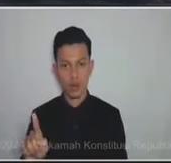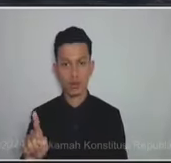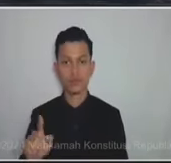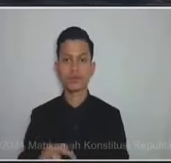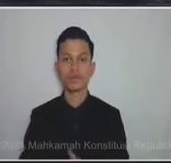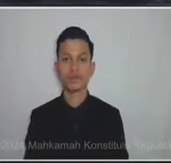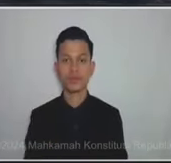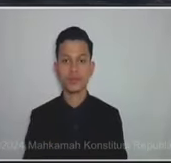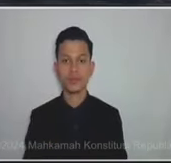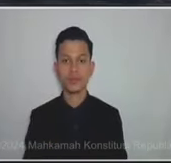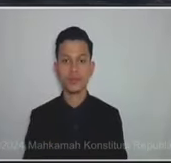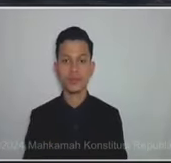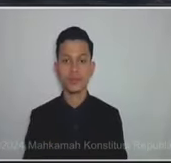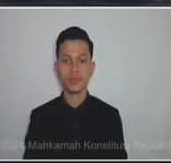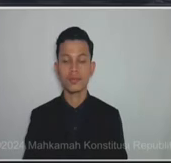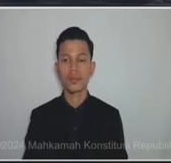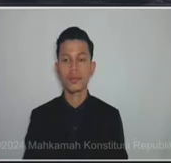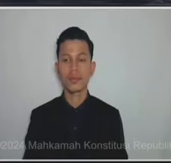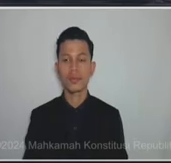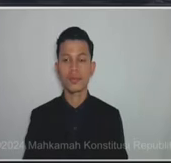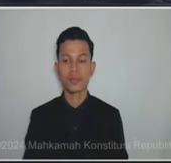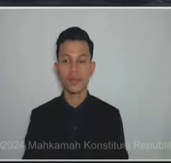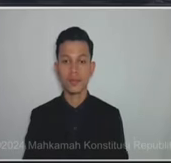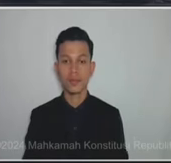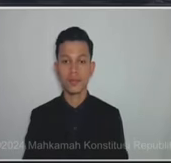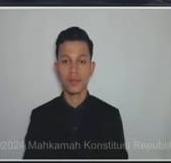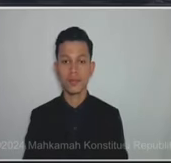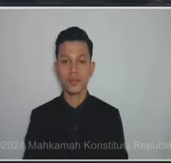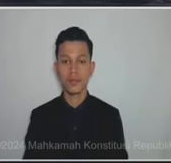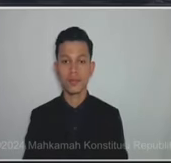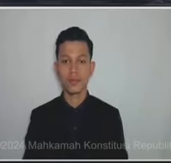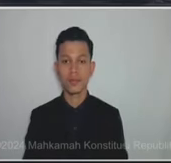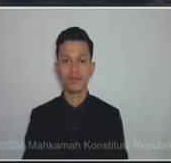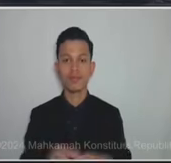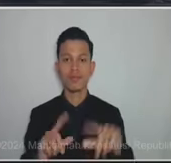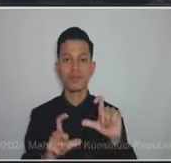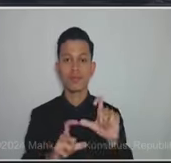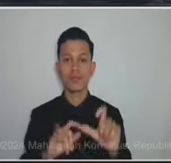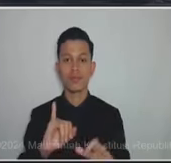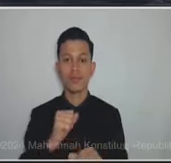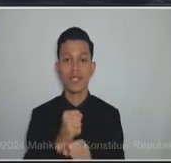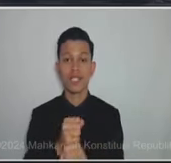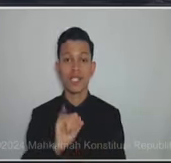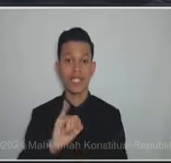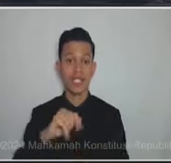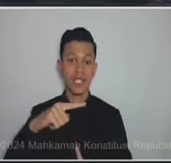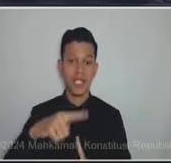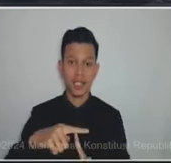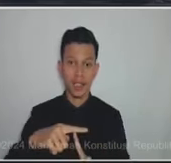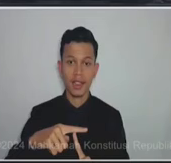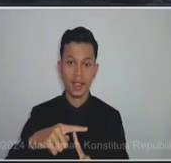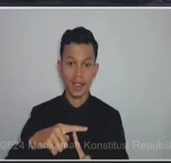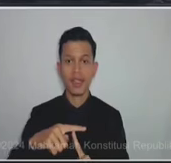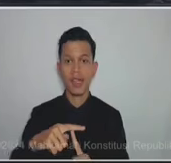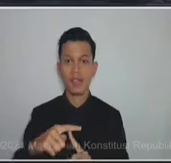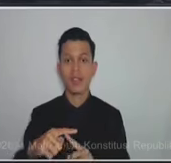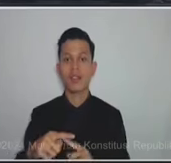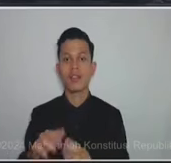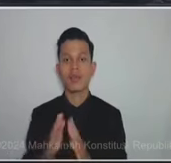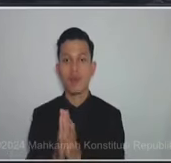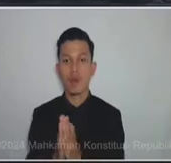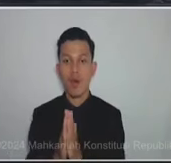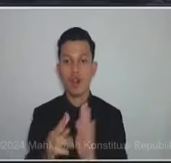22 Rawi G 2024 Sigit nugro Sudianto S pemohon perkara